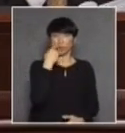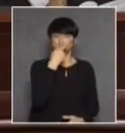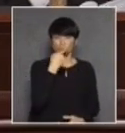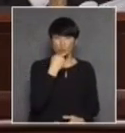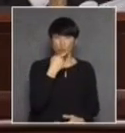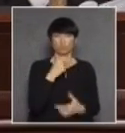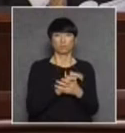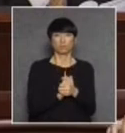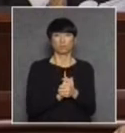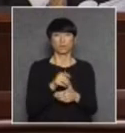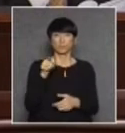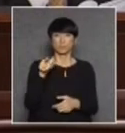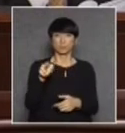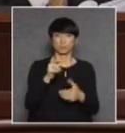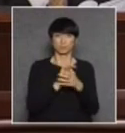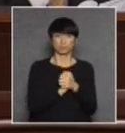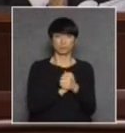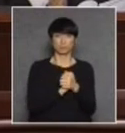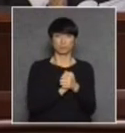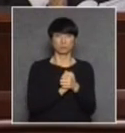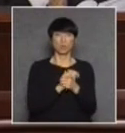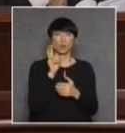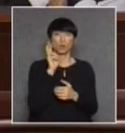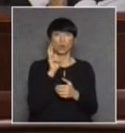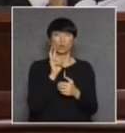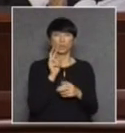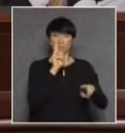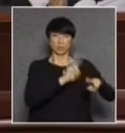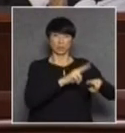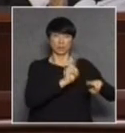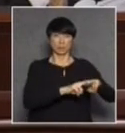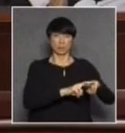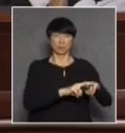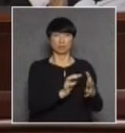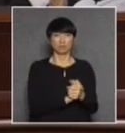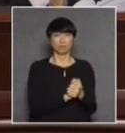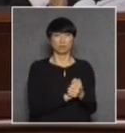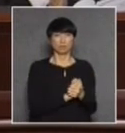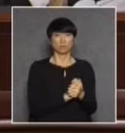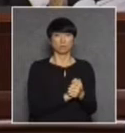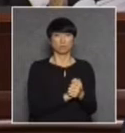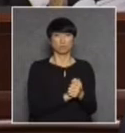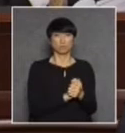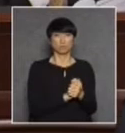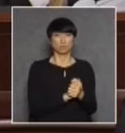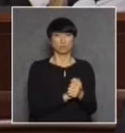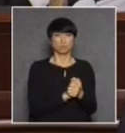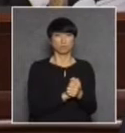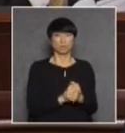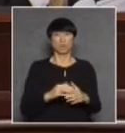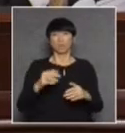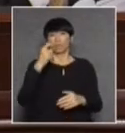聽，佢呢一個即係好似學內地嗰套咁嘅長官意志僭建糧粉局長工